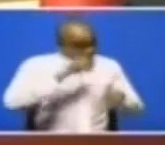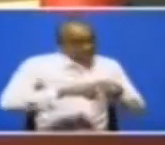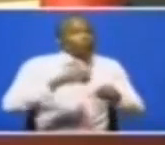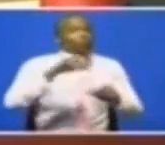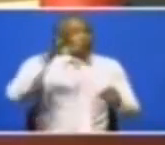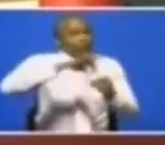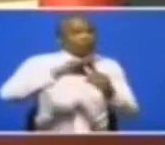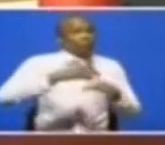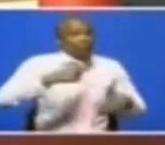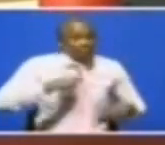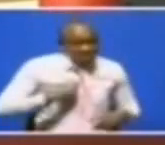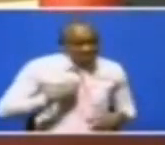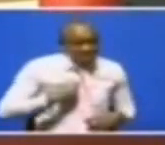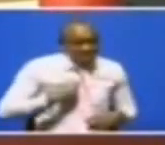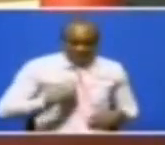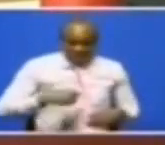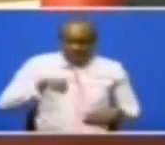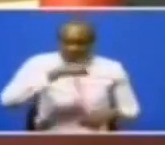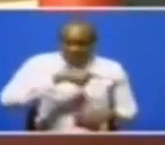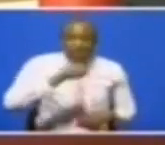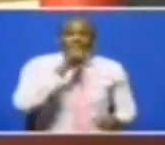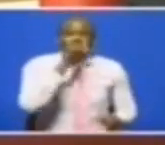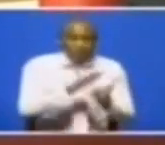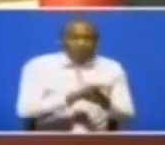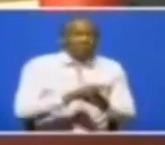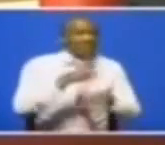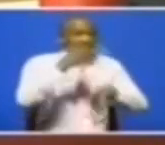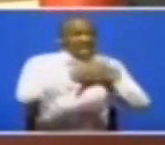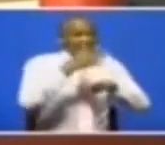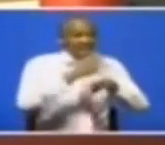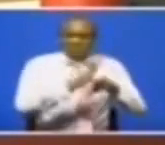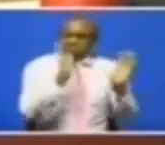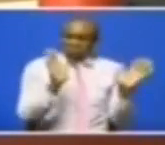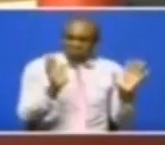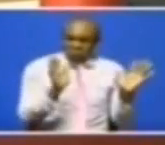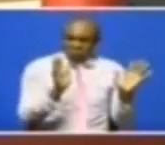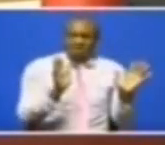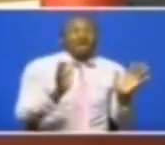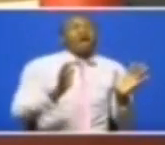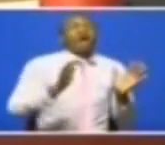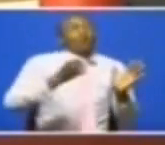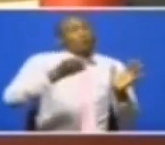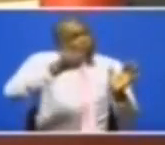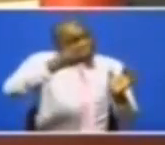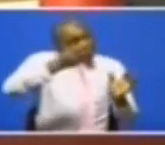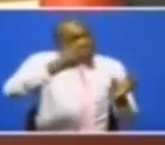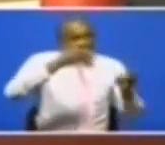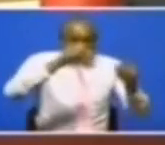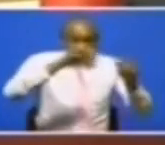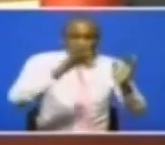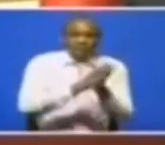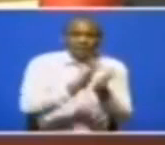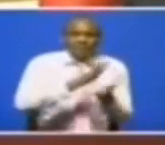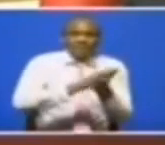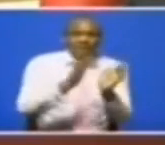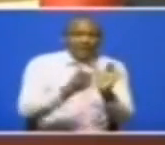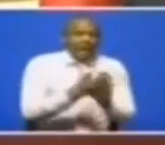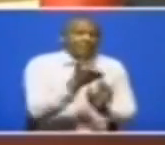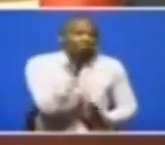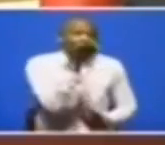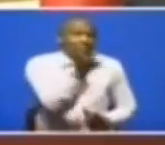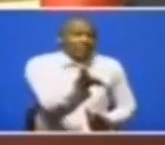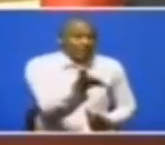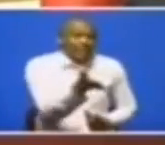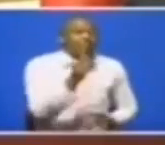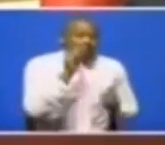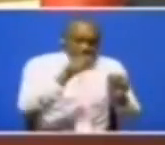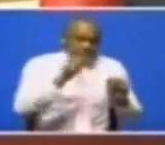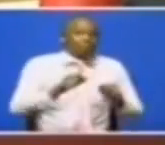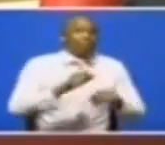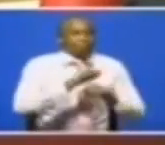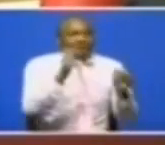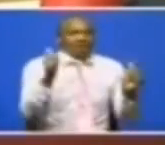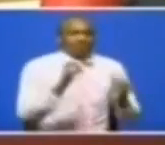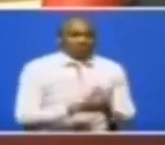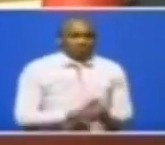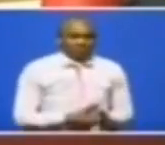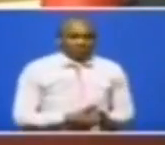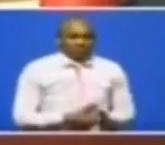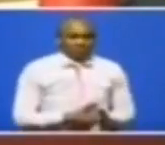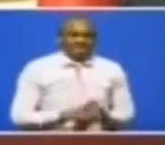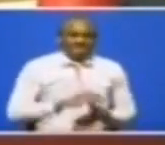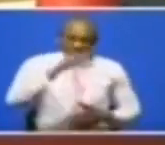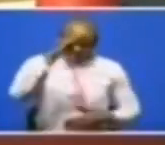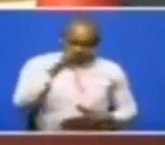mkituchagua, hatutoi ahadi za uongo. Bei ya unga itakuwa pale ambapo inafaa kuwa.